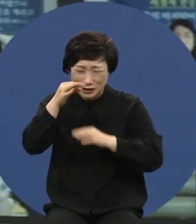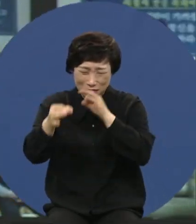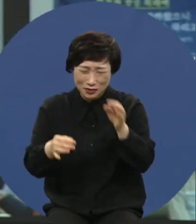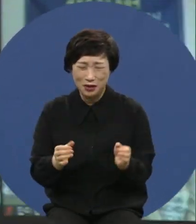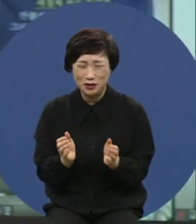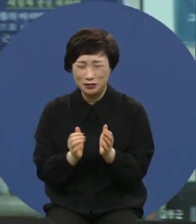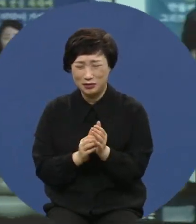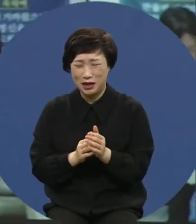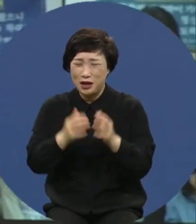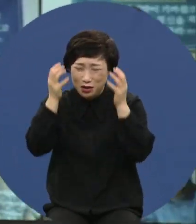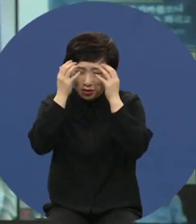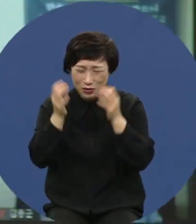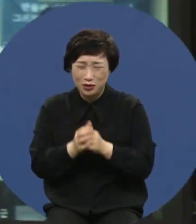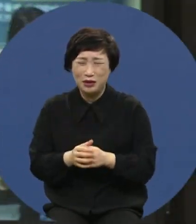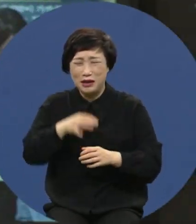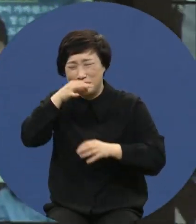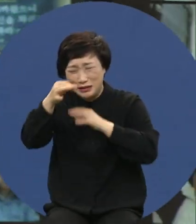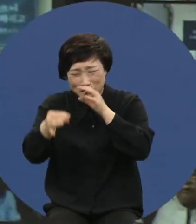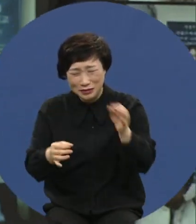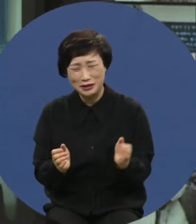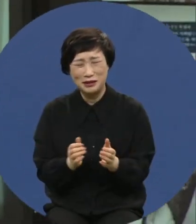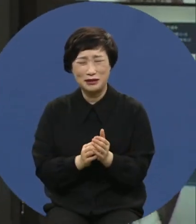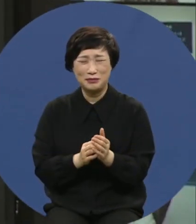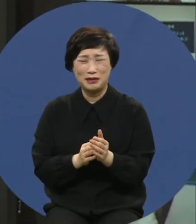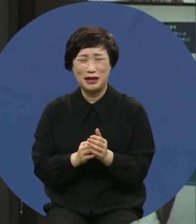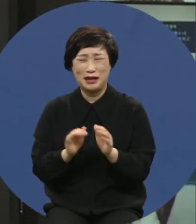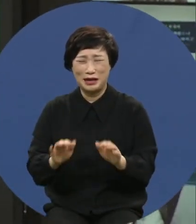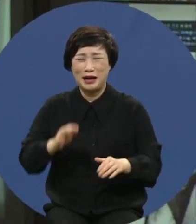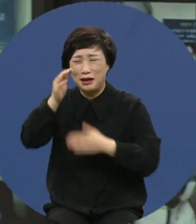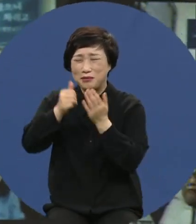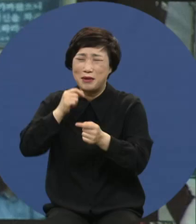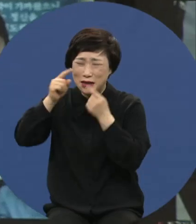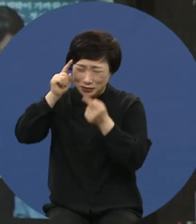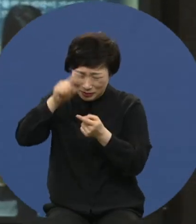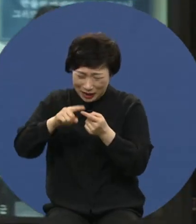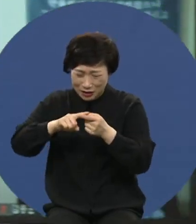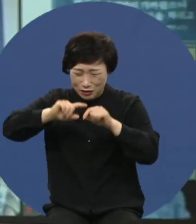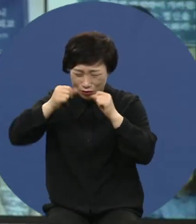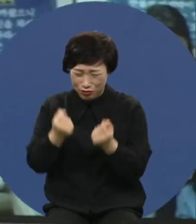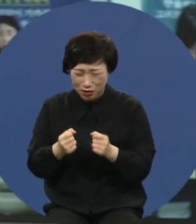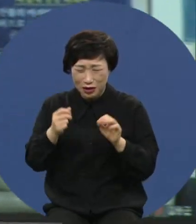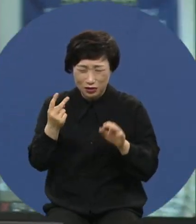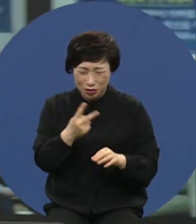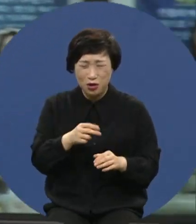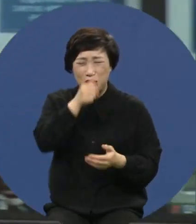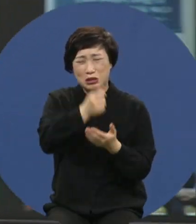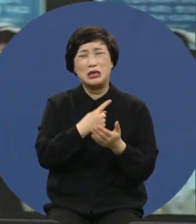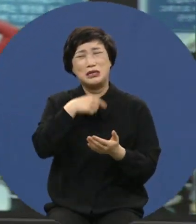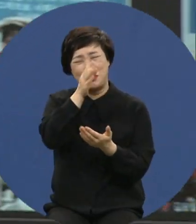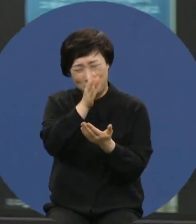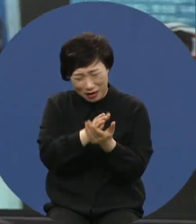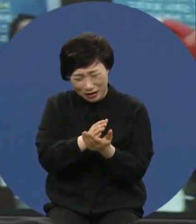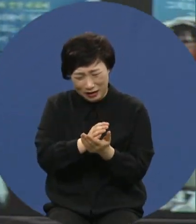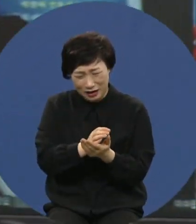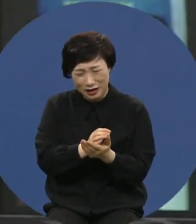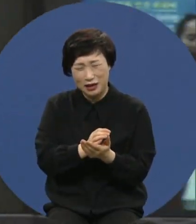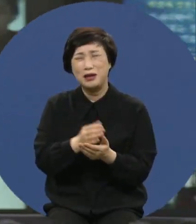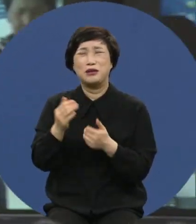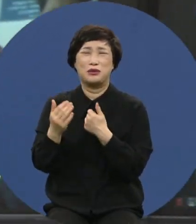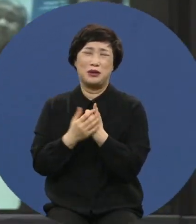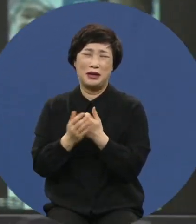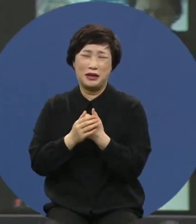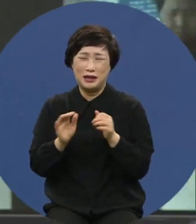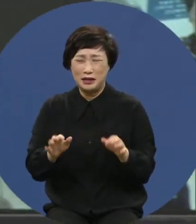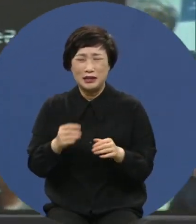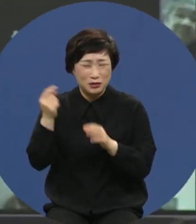소리입니다. 고통의 절규입니다. 하나님 말씀대로 순종하여 다시는 죄를 범치 않게 하옵소서.